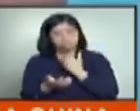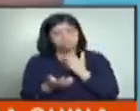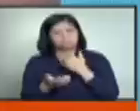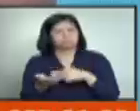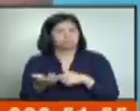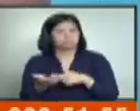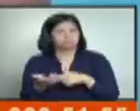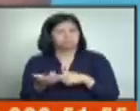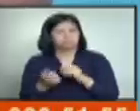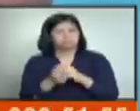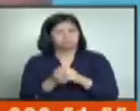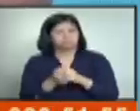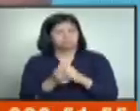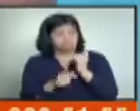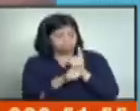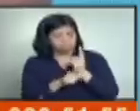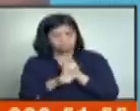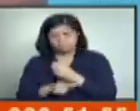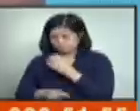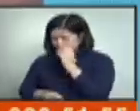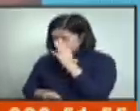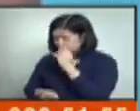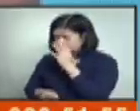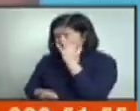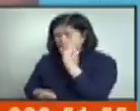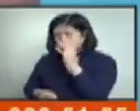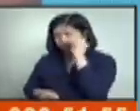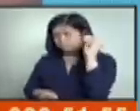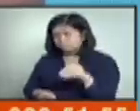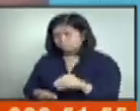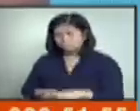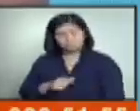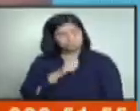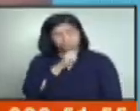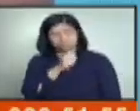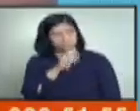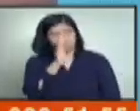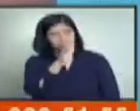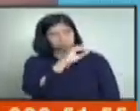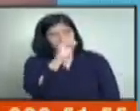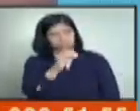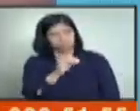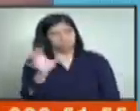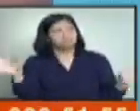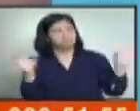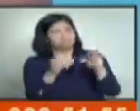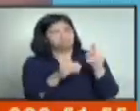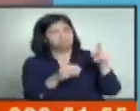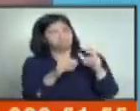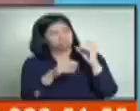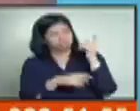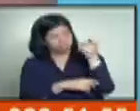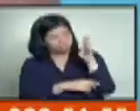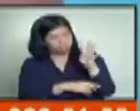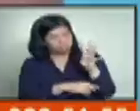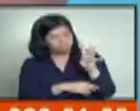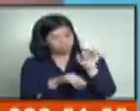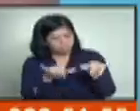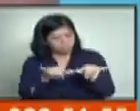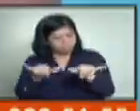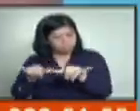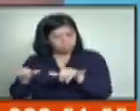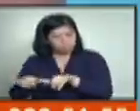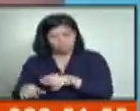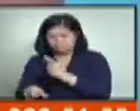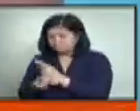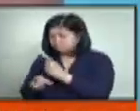kulang. Oh, tama ba yun? 50% yun, sir. 50%. Hindi yan 50. Totalin mo nga yung 24 meters sa